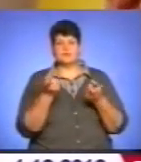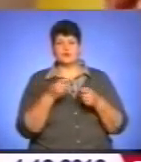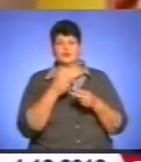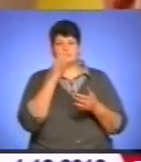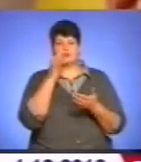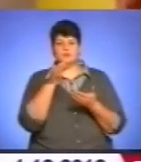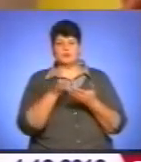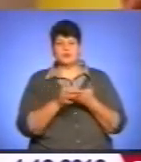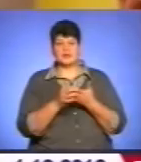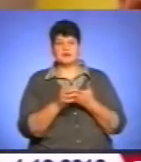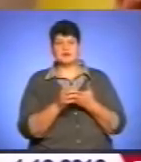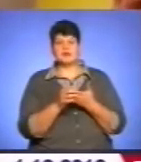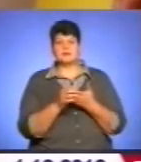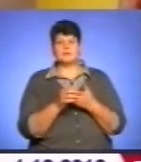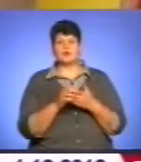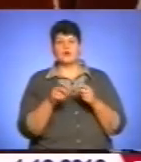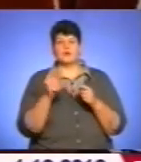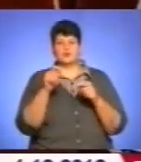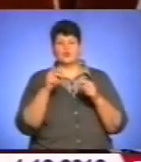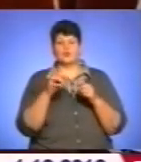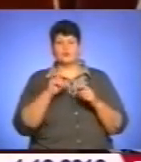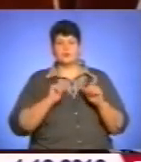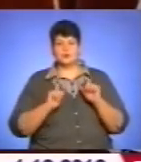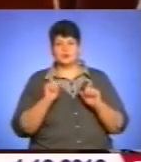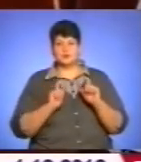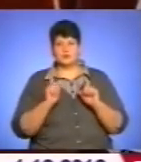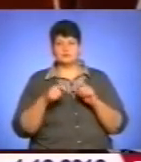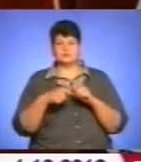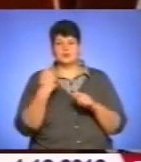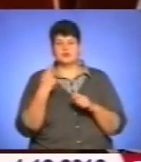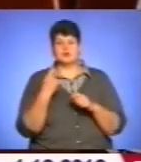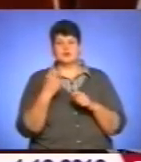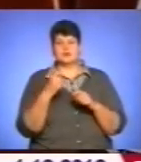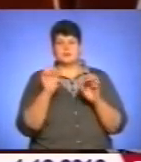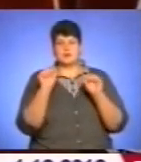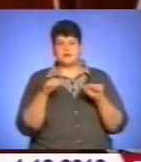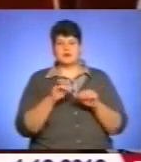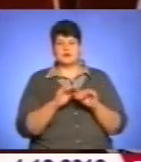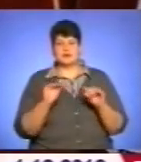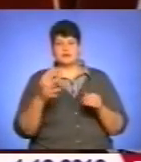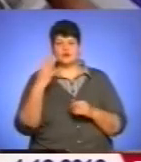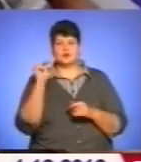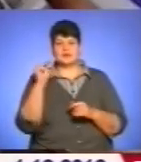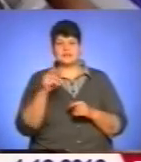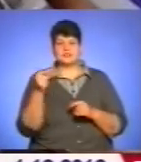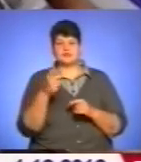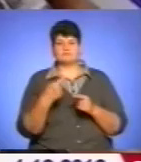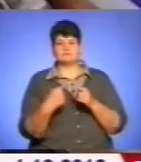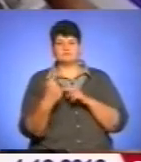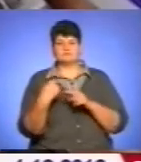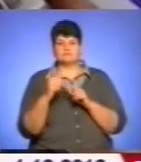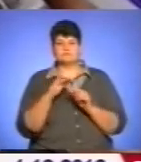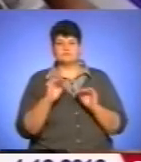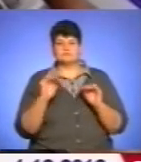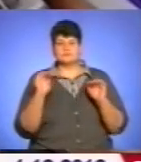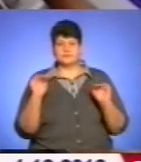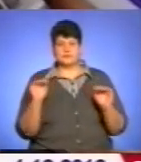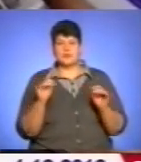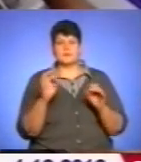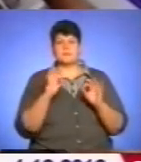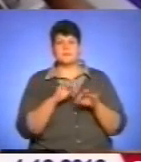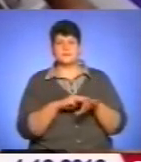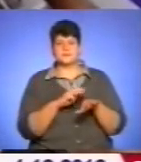учнів профтехучилищ, на користь дітей повернуто 43 тисячі гривень. Після міжвідомчої наради керівників органів виконавчої влади та